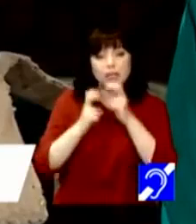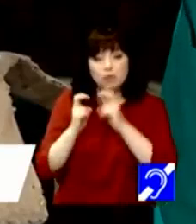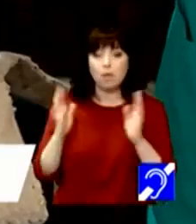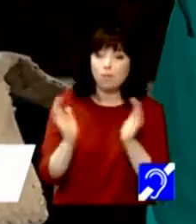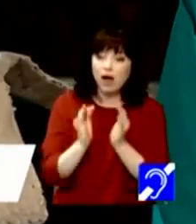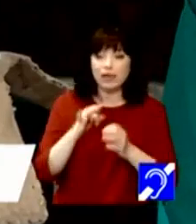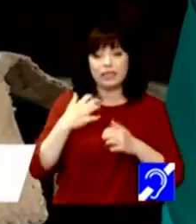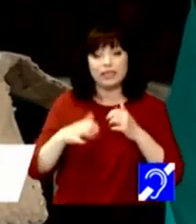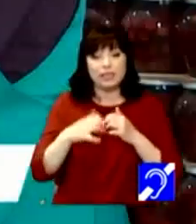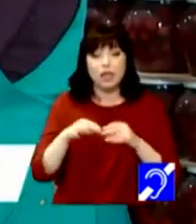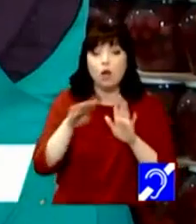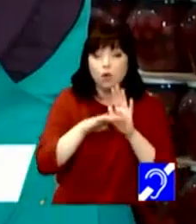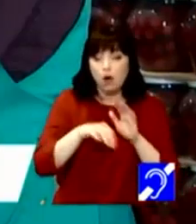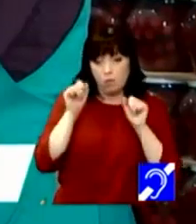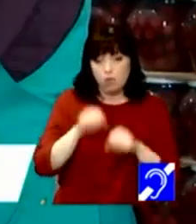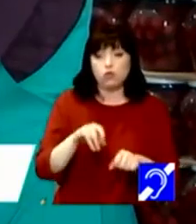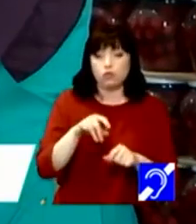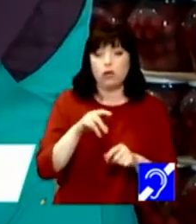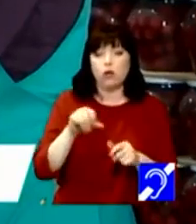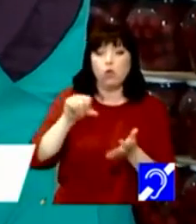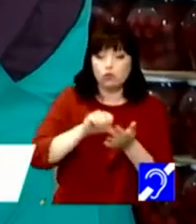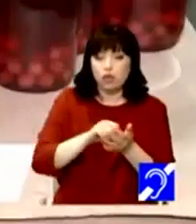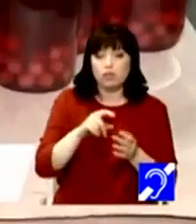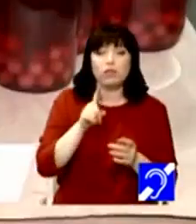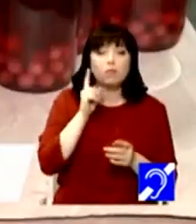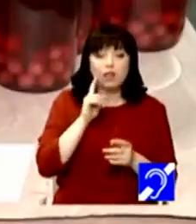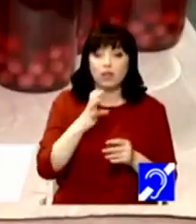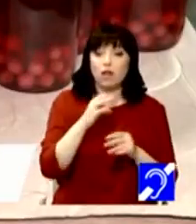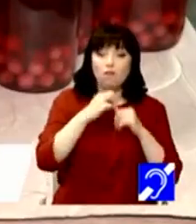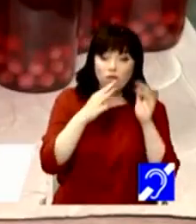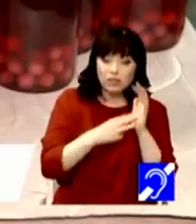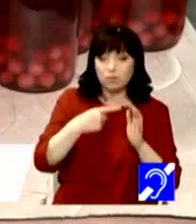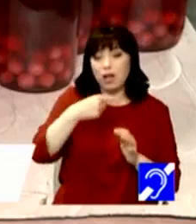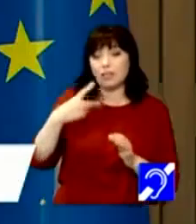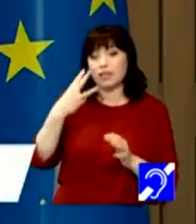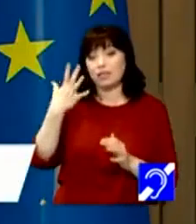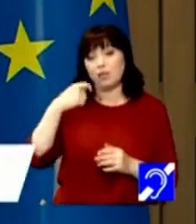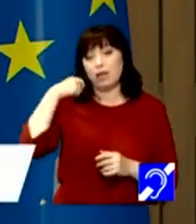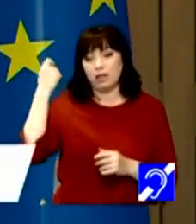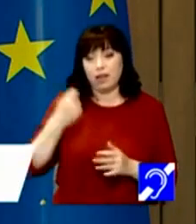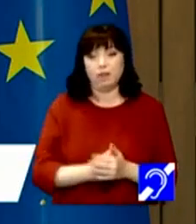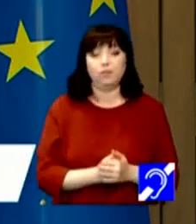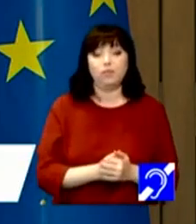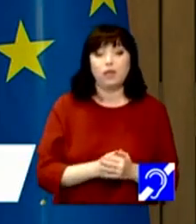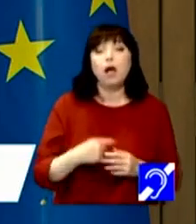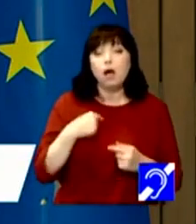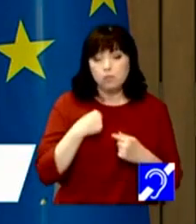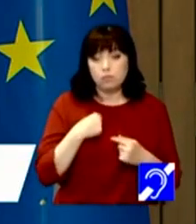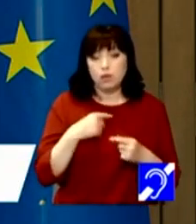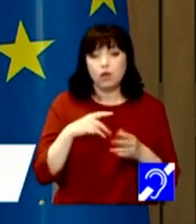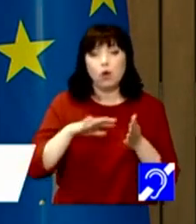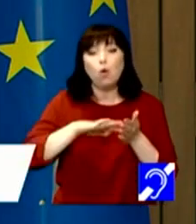Mici și Mijlocii. La program pot aplica antreprenorii cu vârste între 18 și 35 de ani. Am eliminat comisionul de garantare